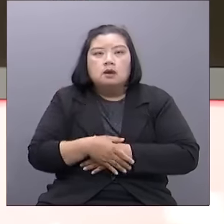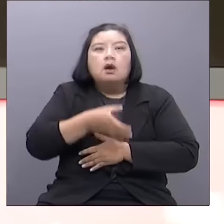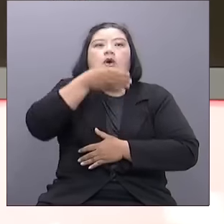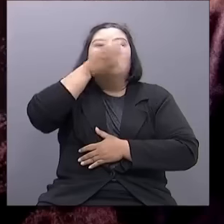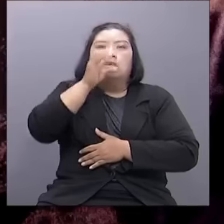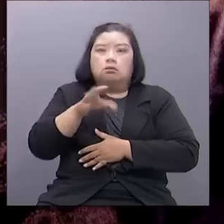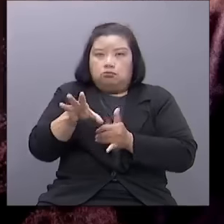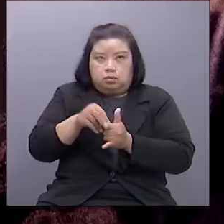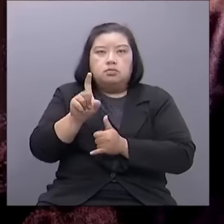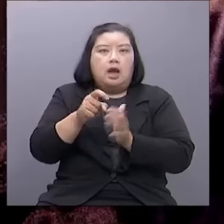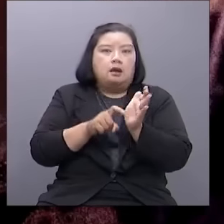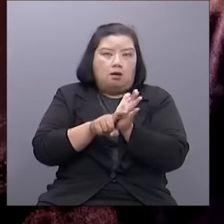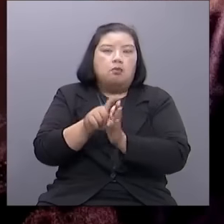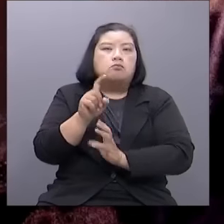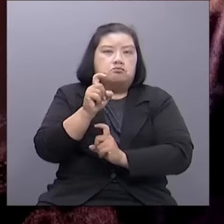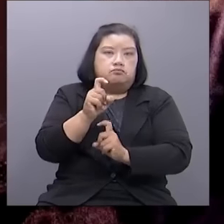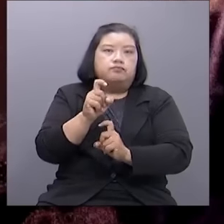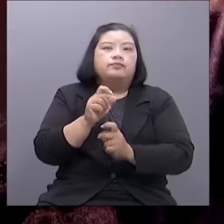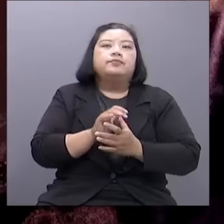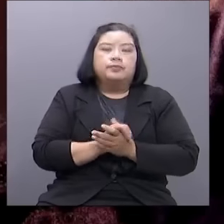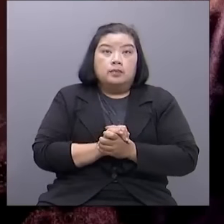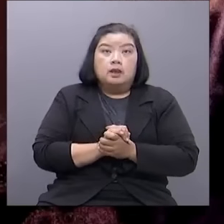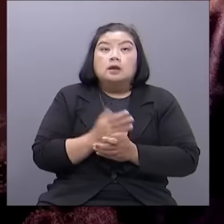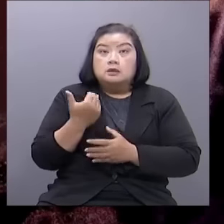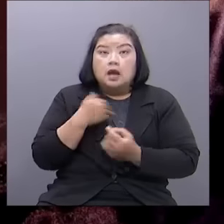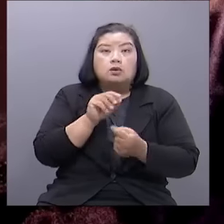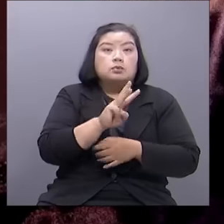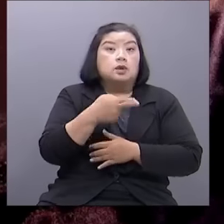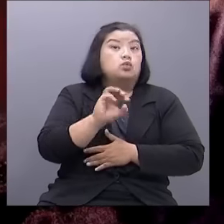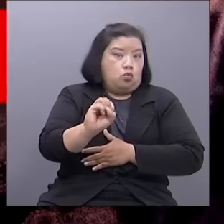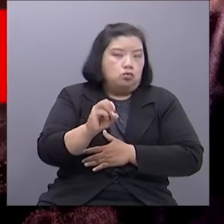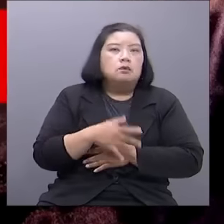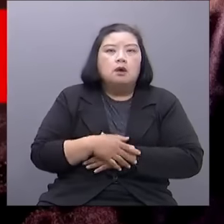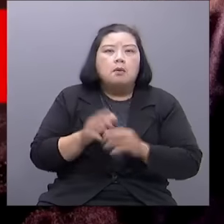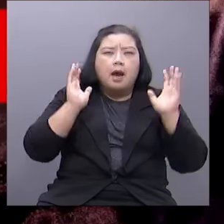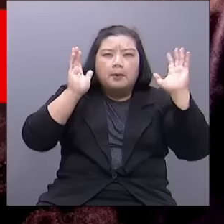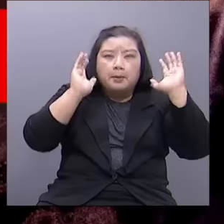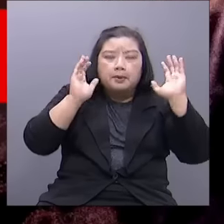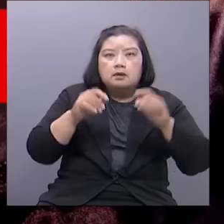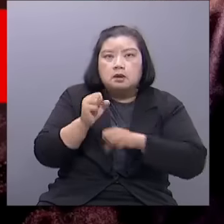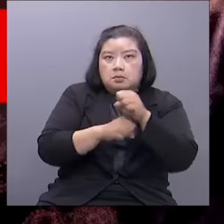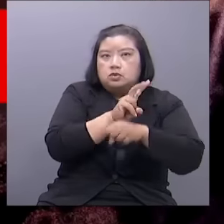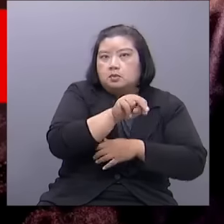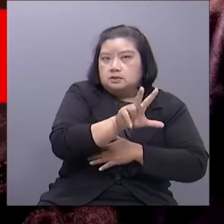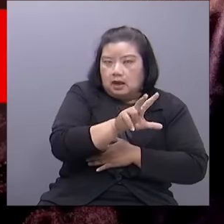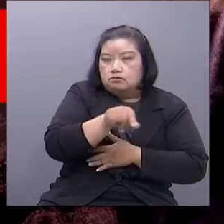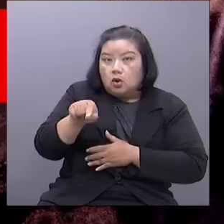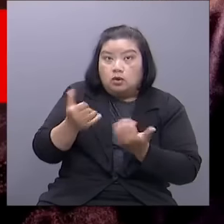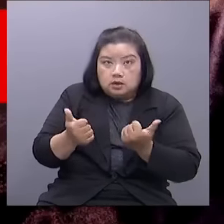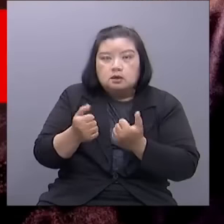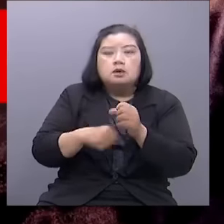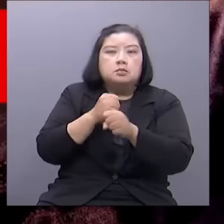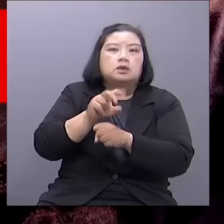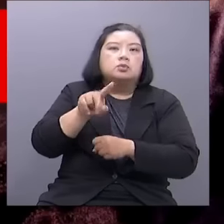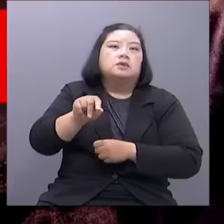ษย์ค่ะข้อมูลจากองค์การอนามัยโลกชี้นะคะว่าระหว่างปี2003จนถึงปัจจุบันพบคนที่ใกล้